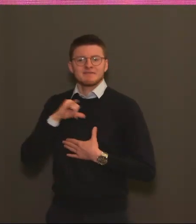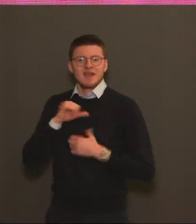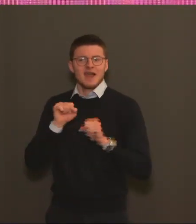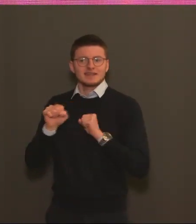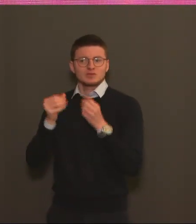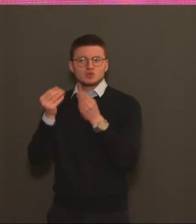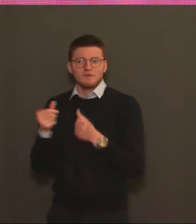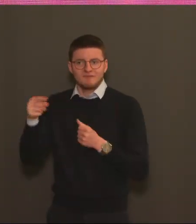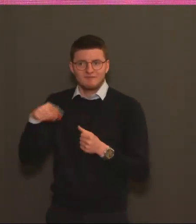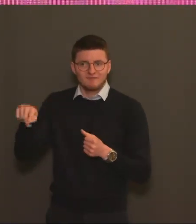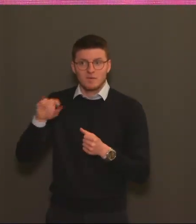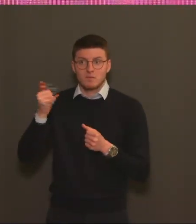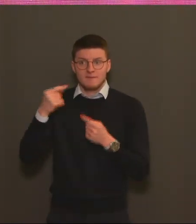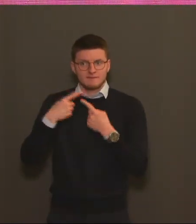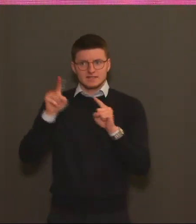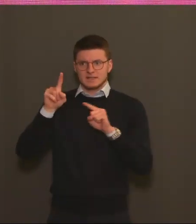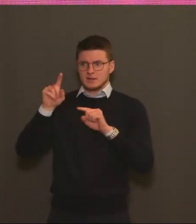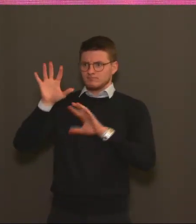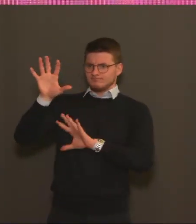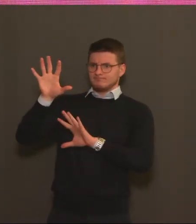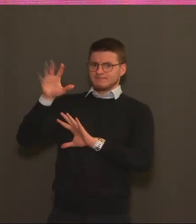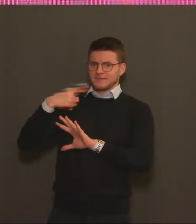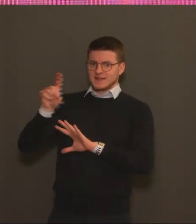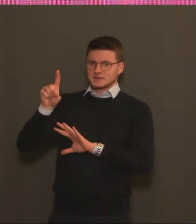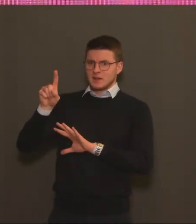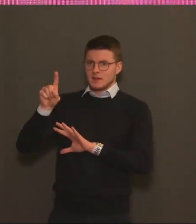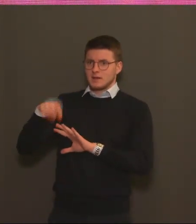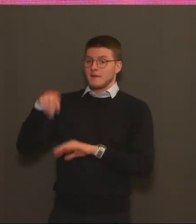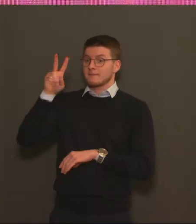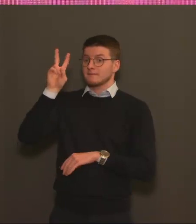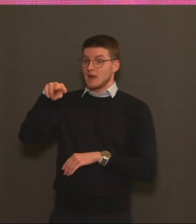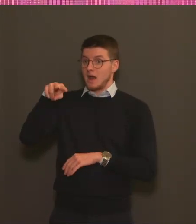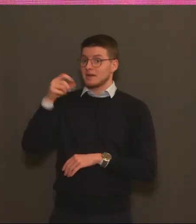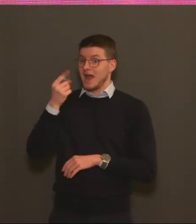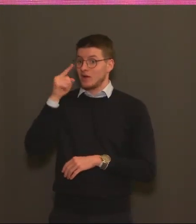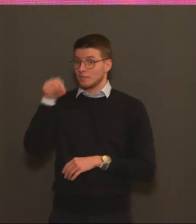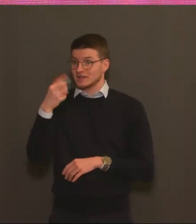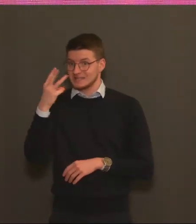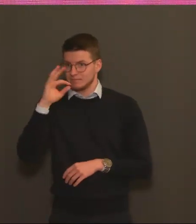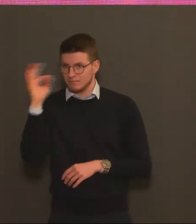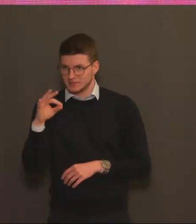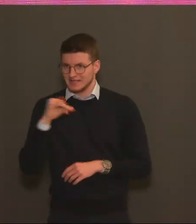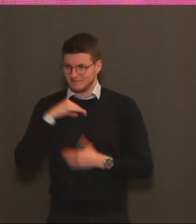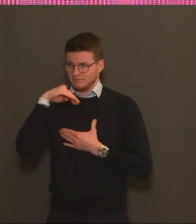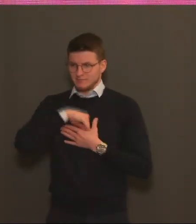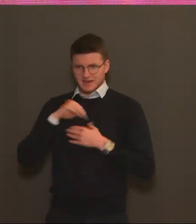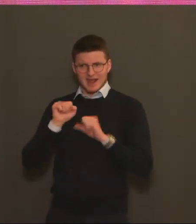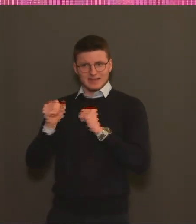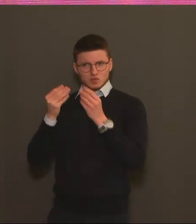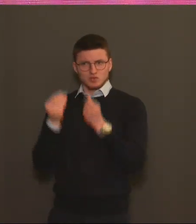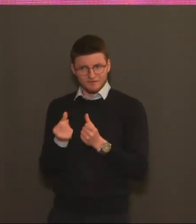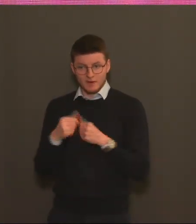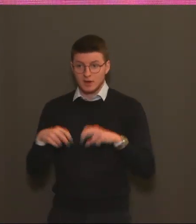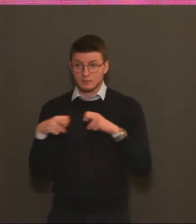verschillen. In Vlaanderen bedroeg het 11,3% van de huisartsen. In Brussel en Wallonië was dat een